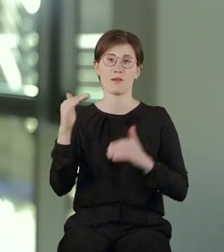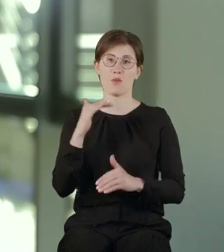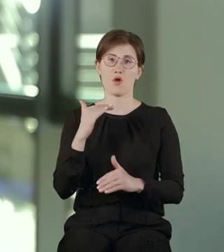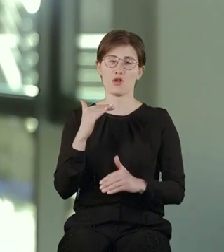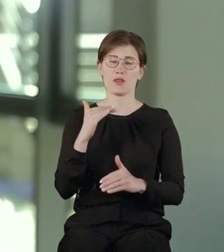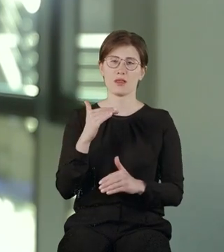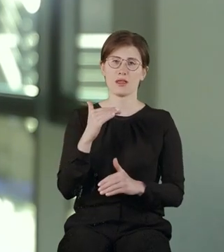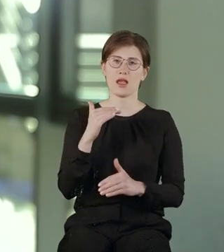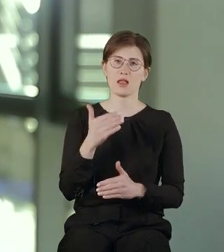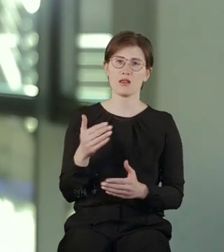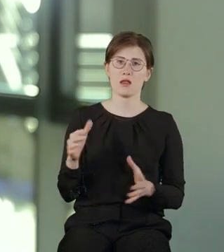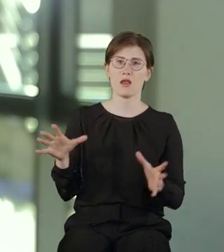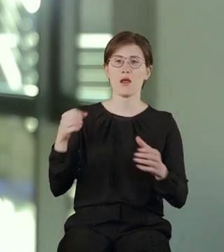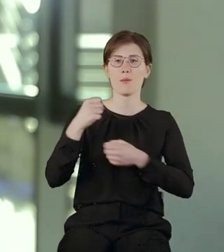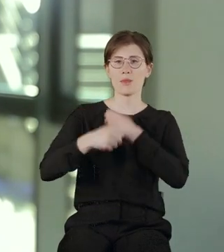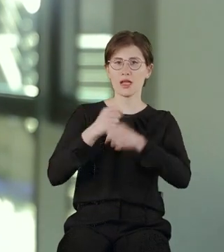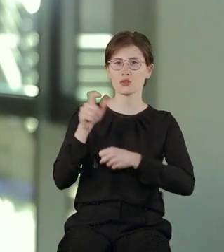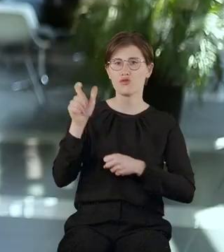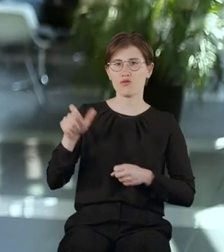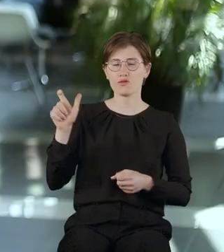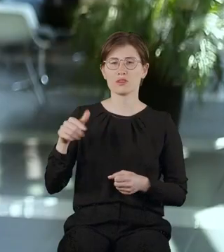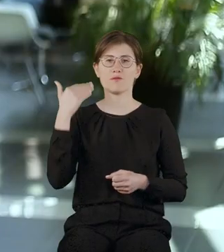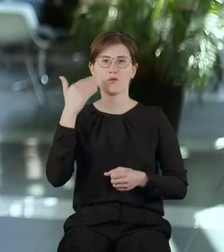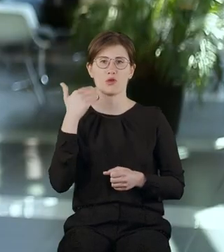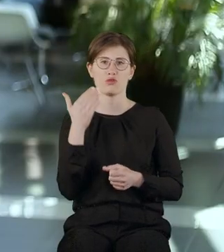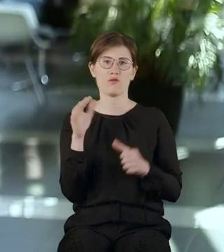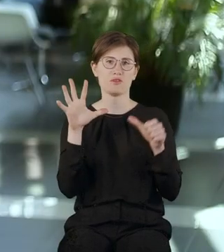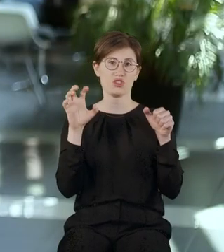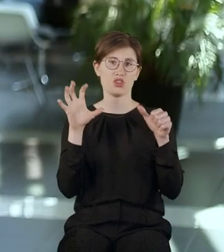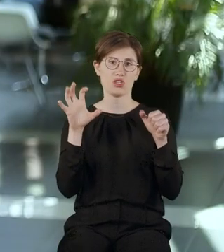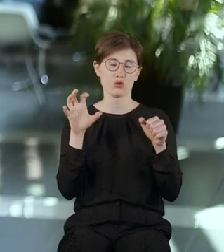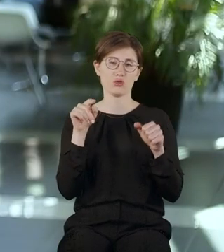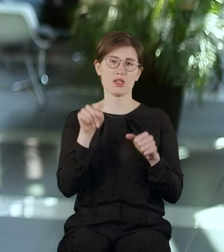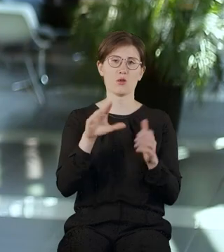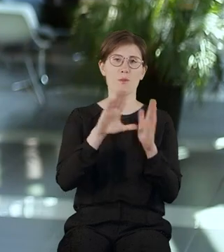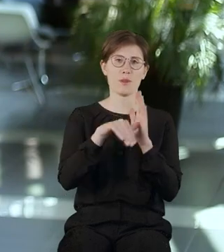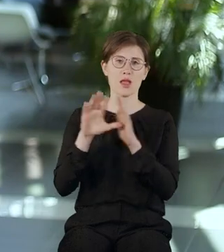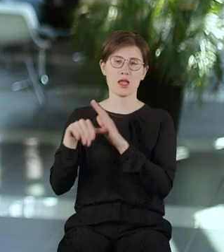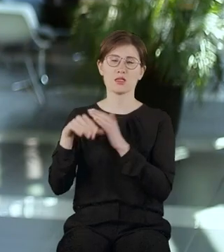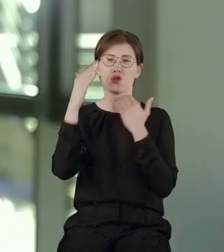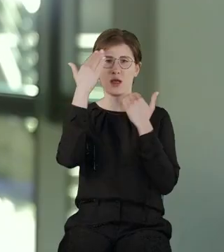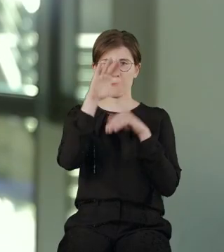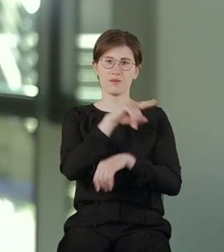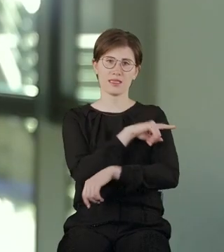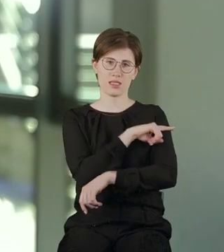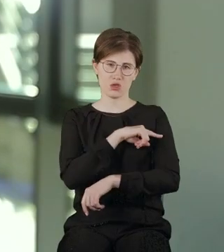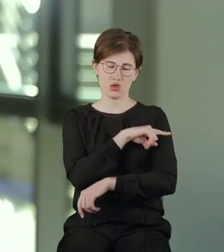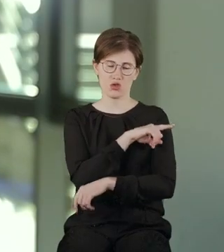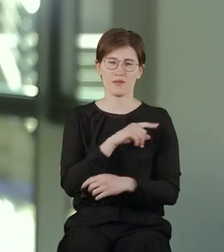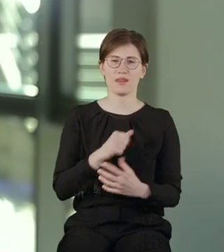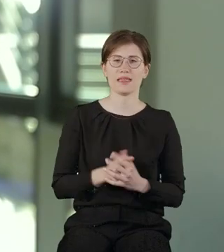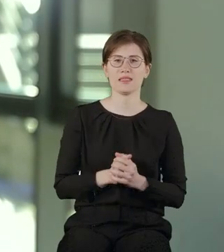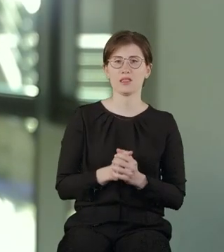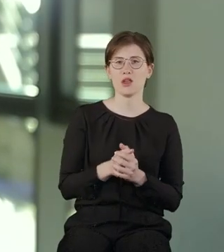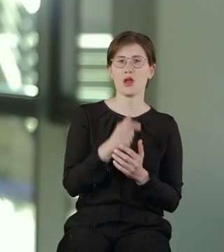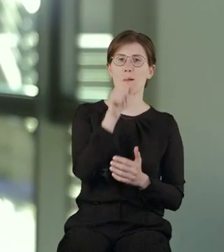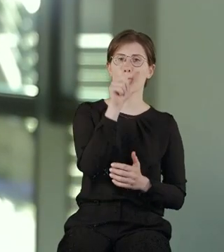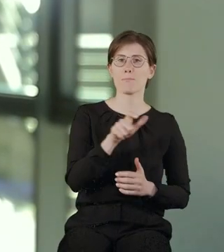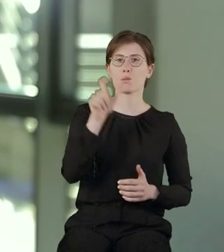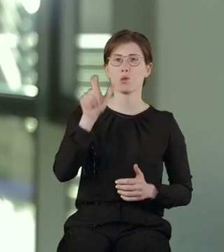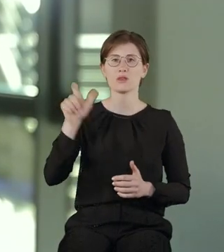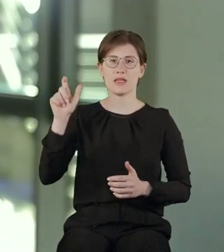Zajmuje się nimi około 600 wykładowców. Mieści się w dwóch miastach, w Sosnowcu i w Katowicach, i w trzech